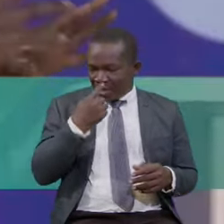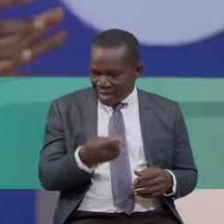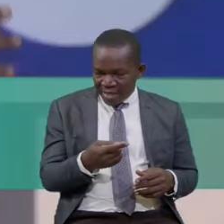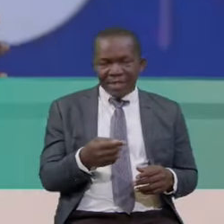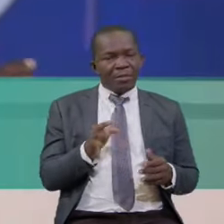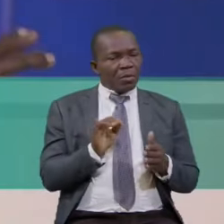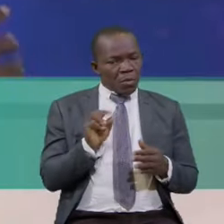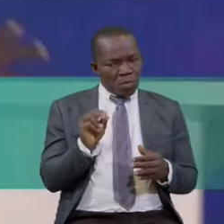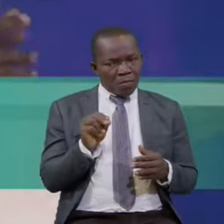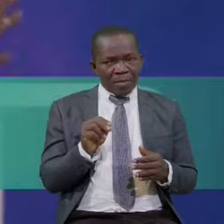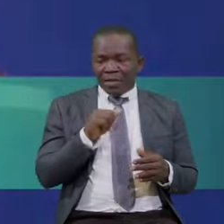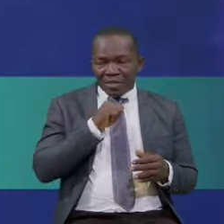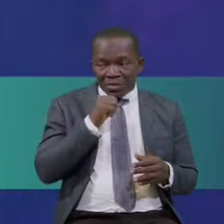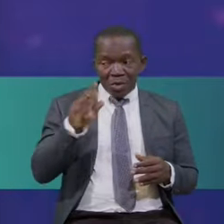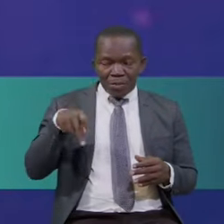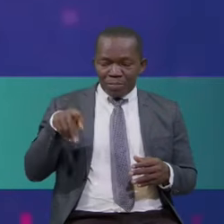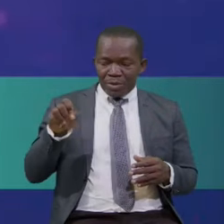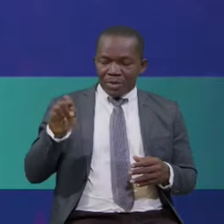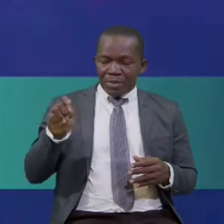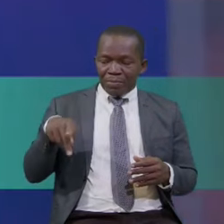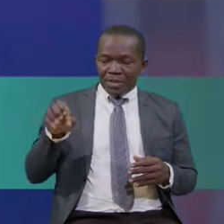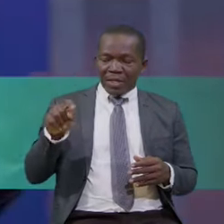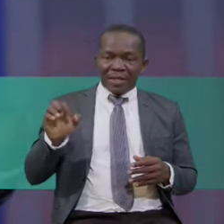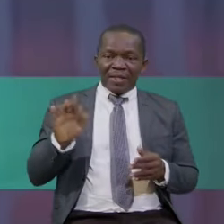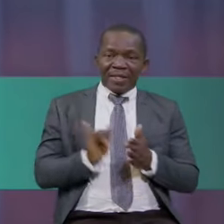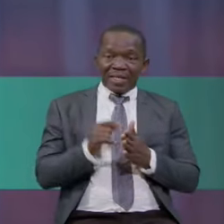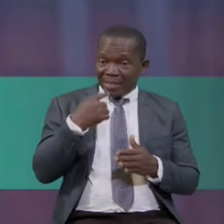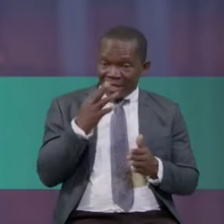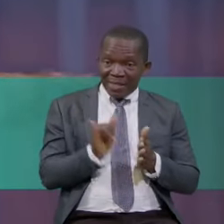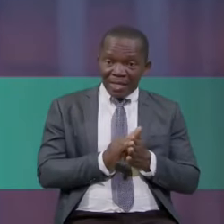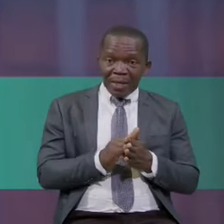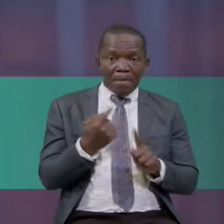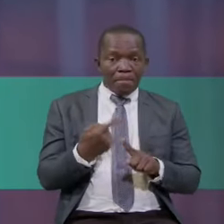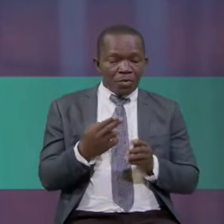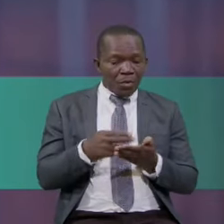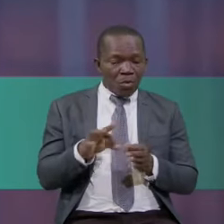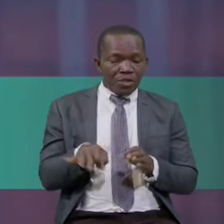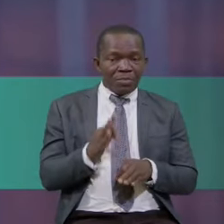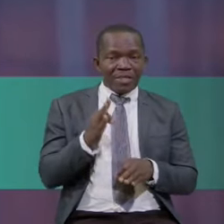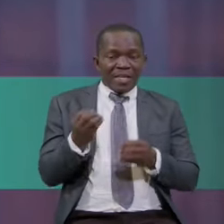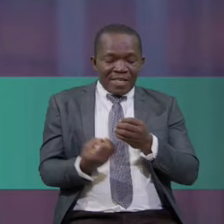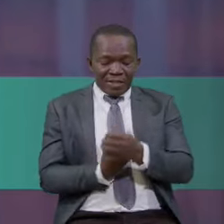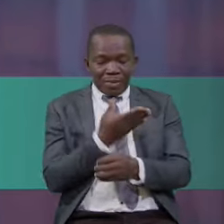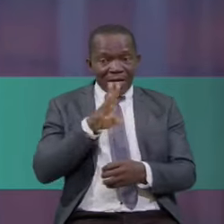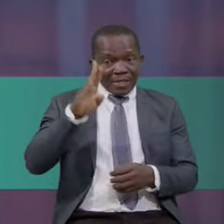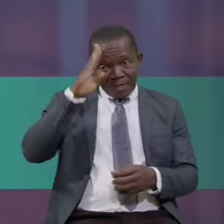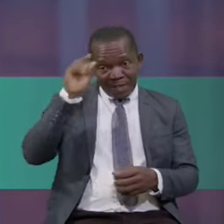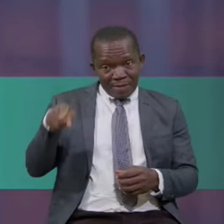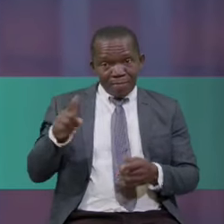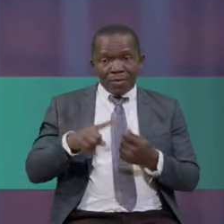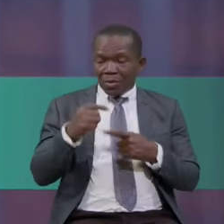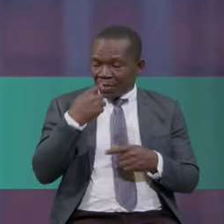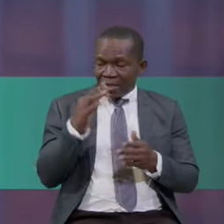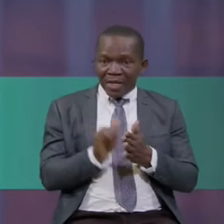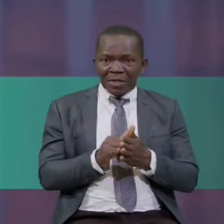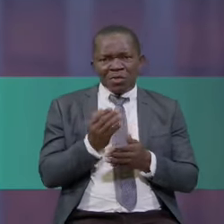dit quand la Bible dit quelque chose c'est Dieu qui le dit ils disent ah oh Salomon a dit bon je comprends